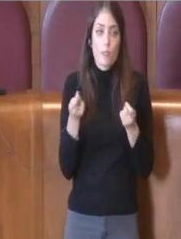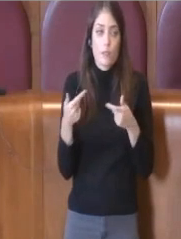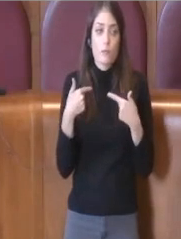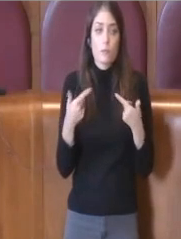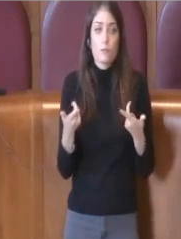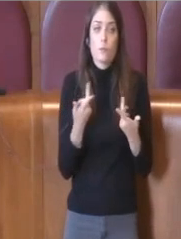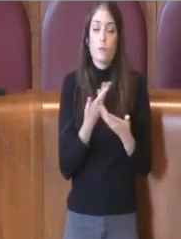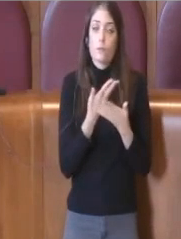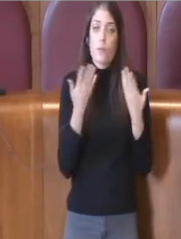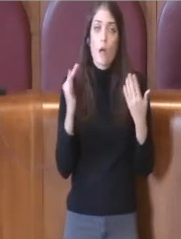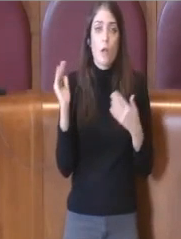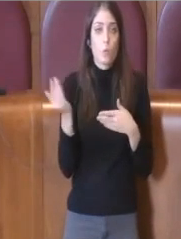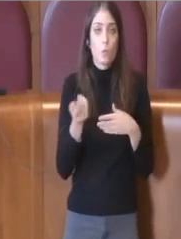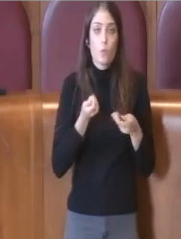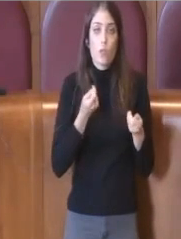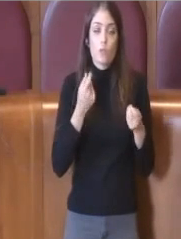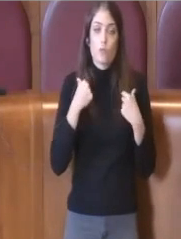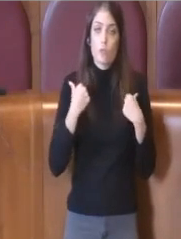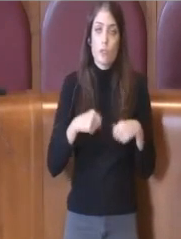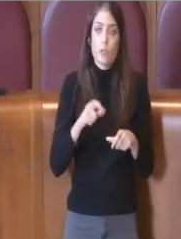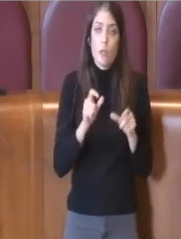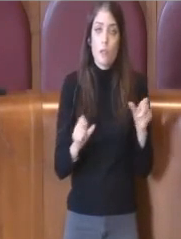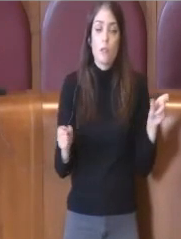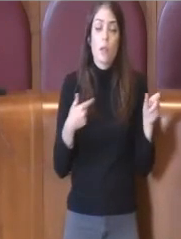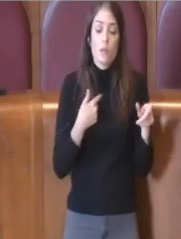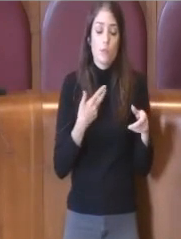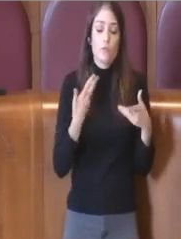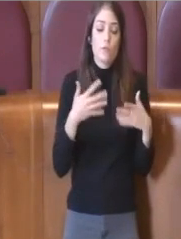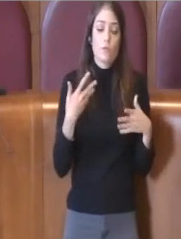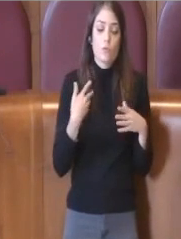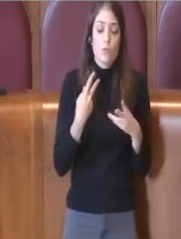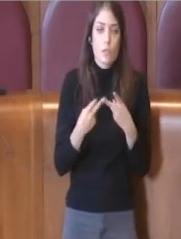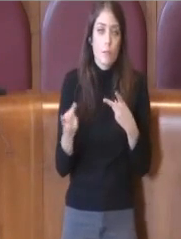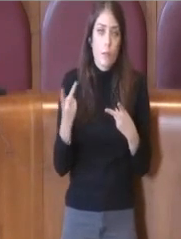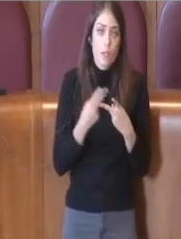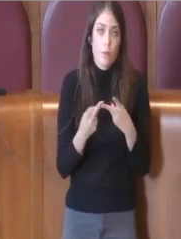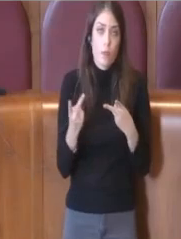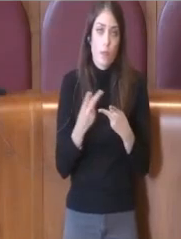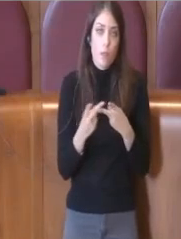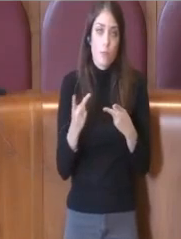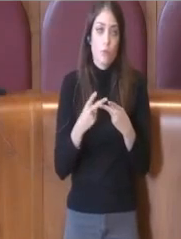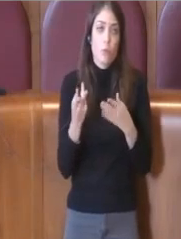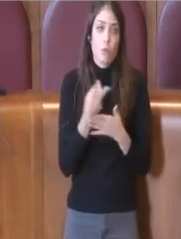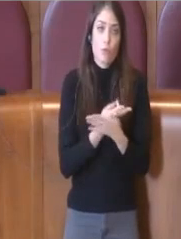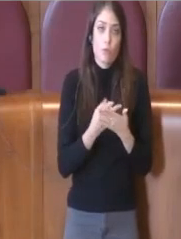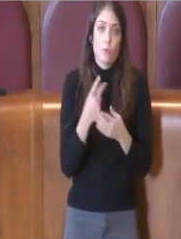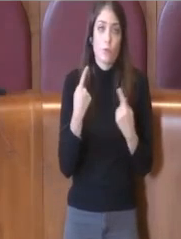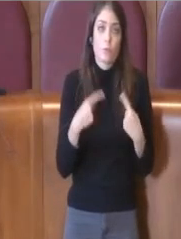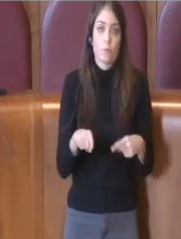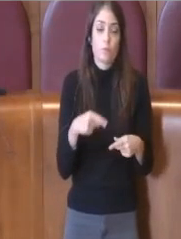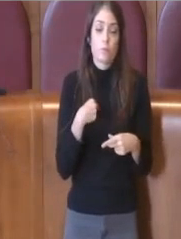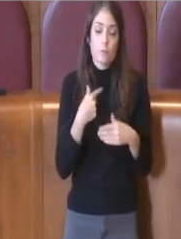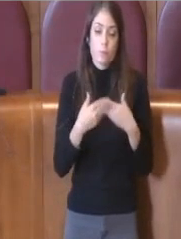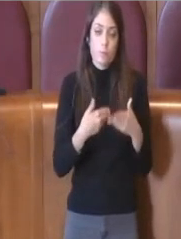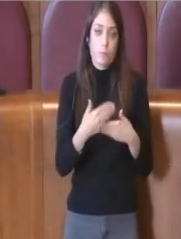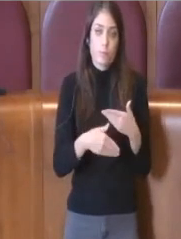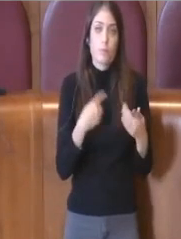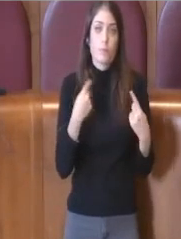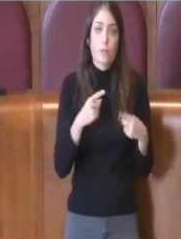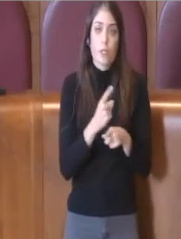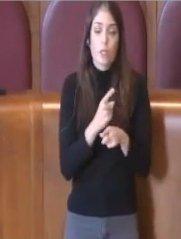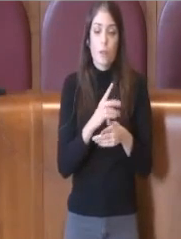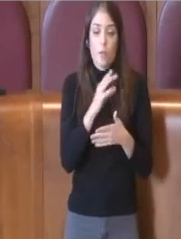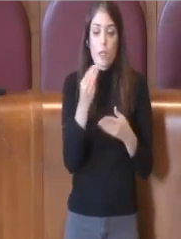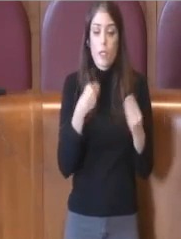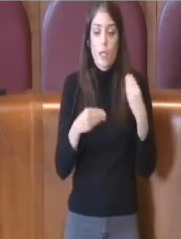a tutta la cittadinanza che si sta avviando questa sperimentazione, che si sta avviando questa progettualità e via dicendo, e dovrebbe raccogliere tutte le istanze